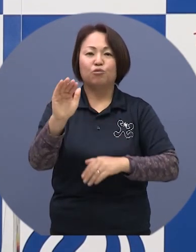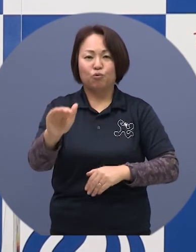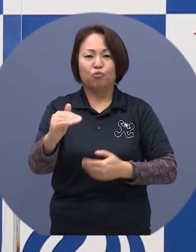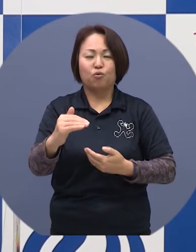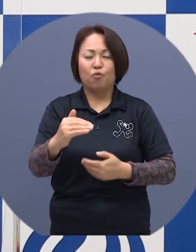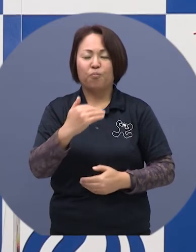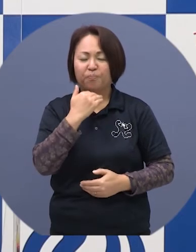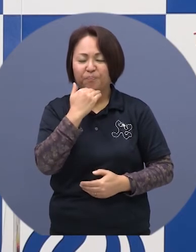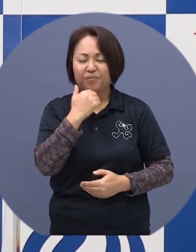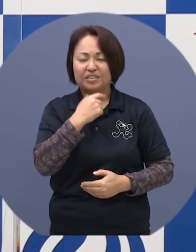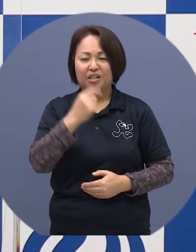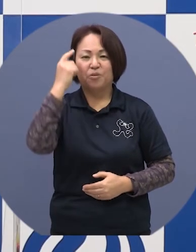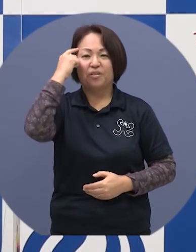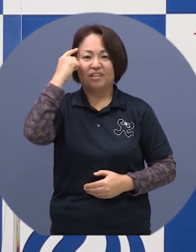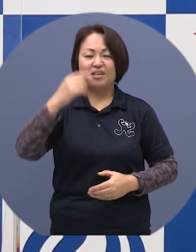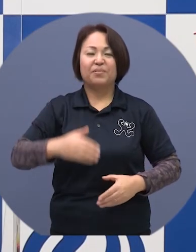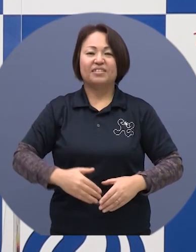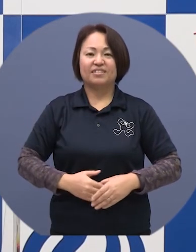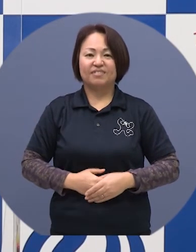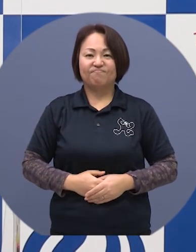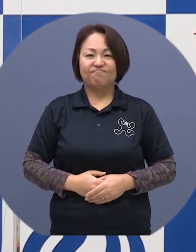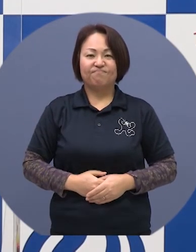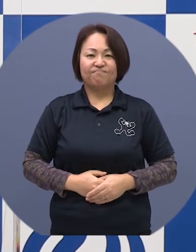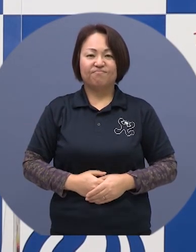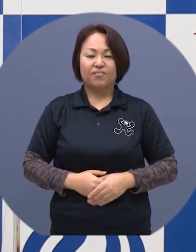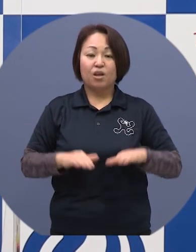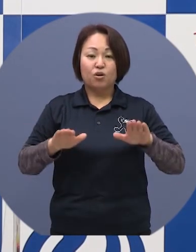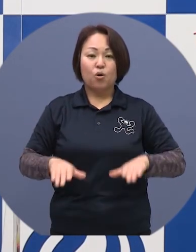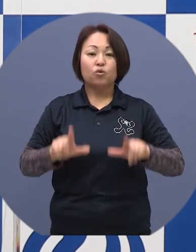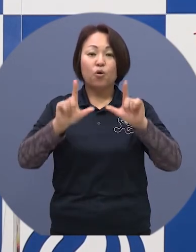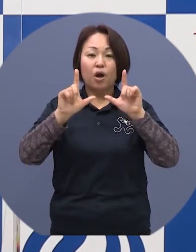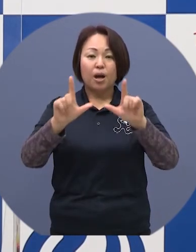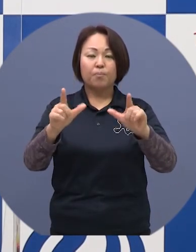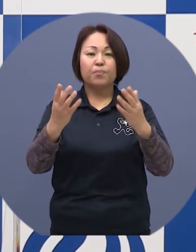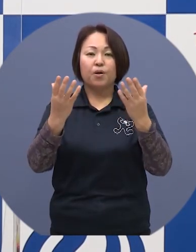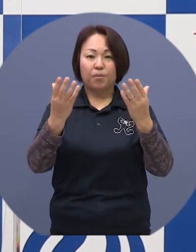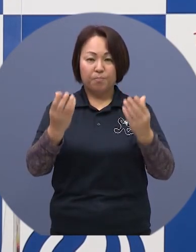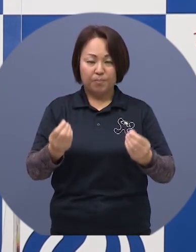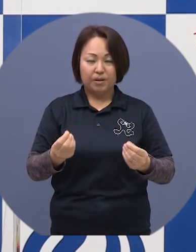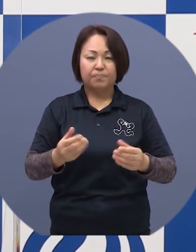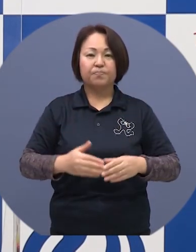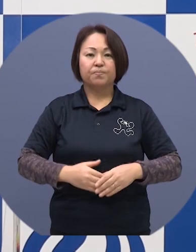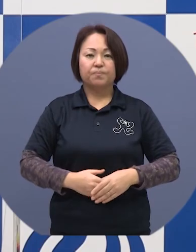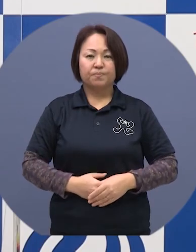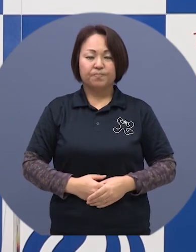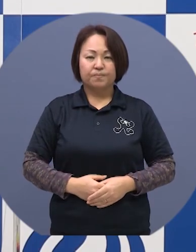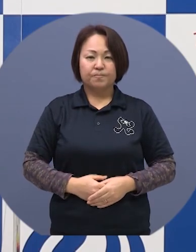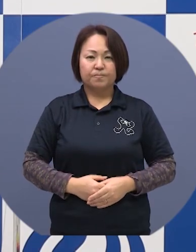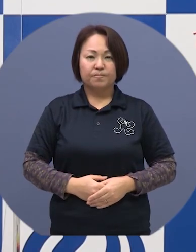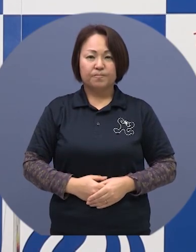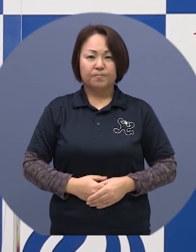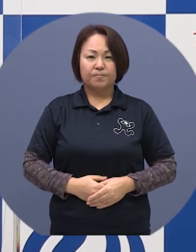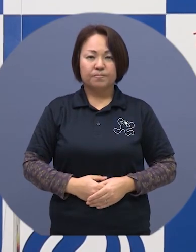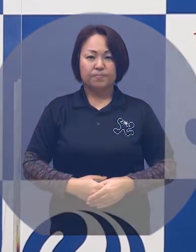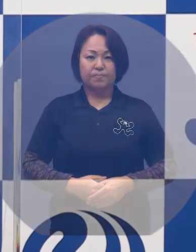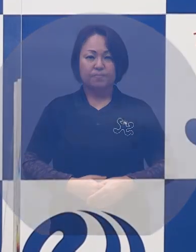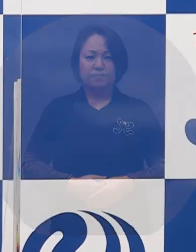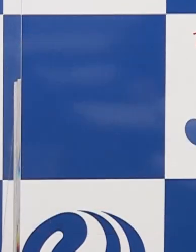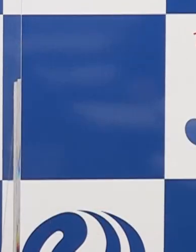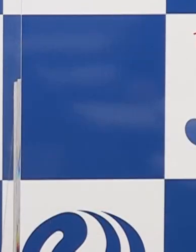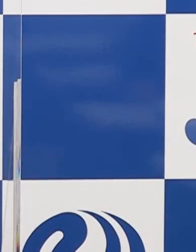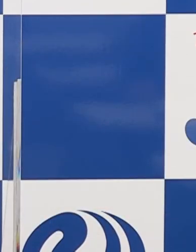たいなというふうに思っているところでございます予定しておりました発表し借りしましては以上でございます